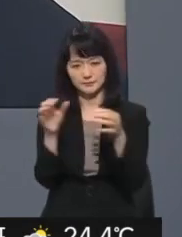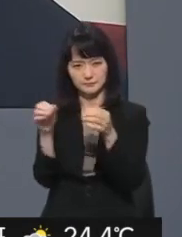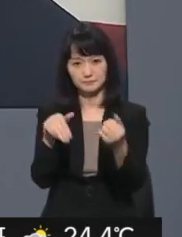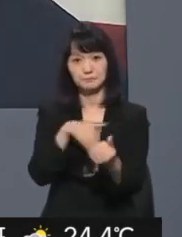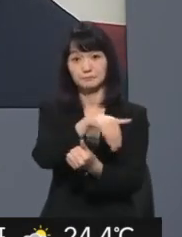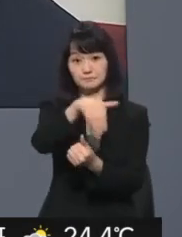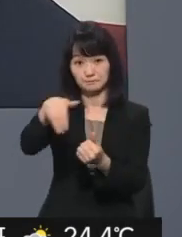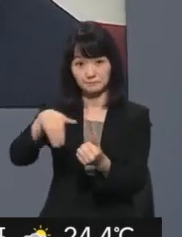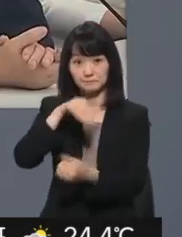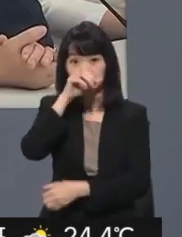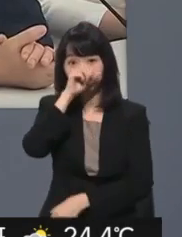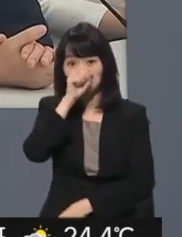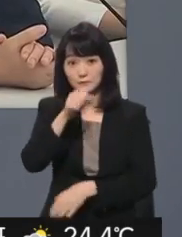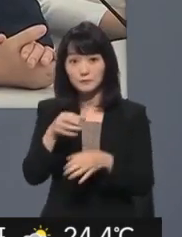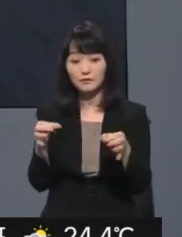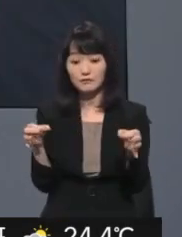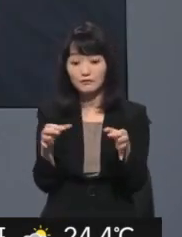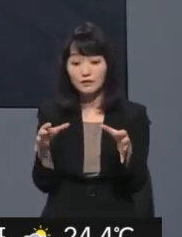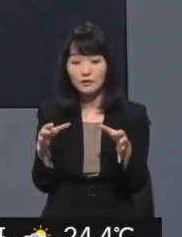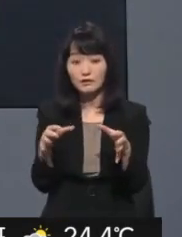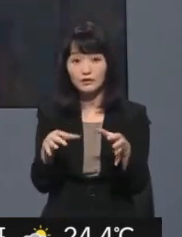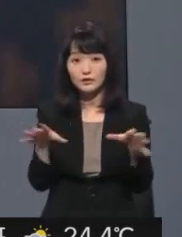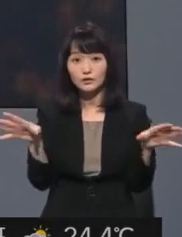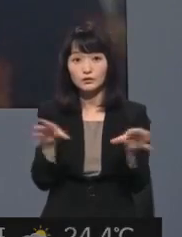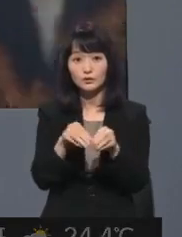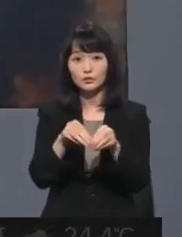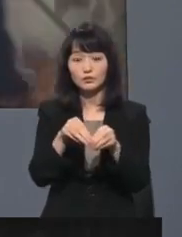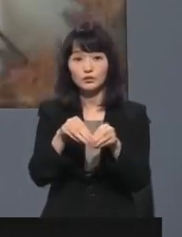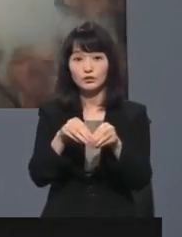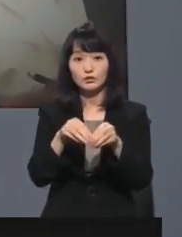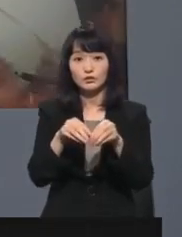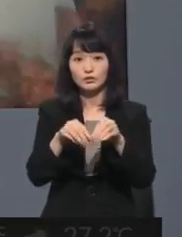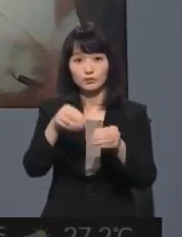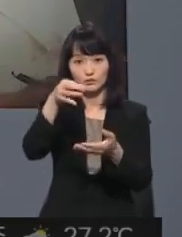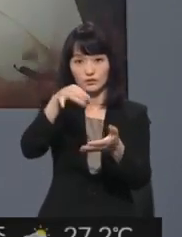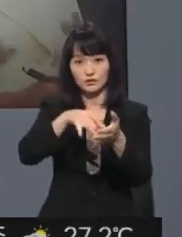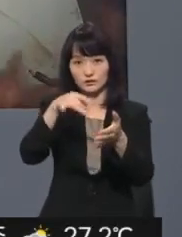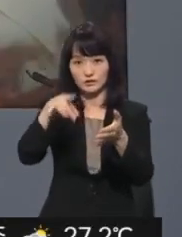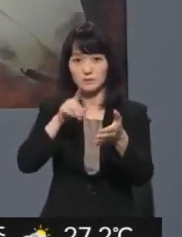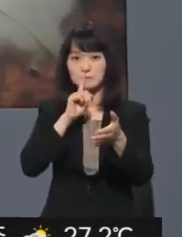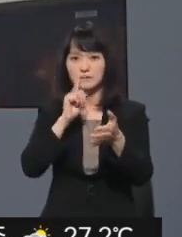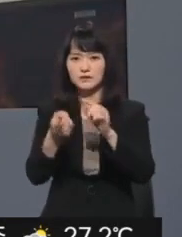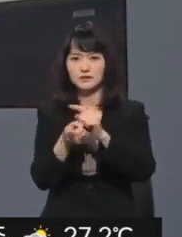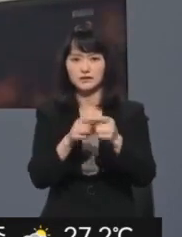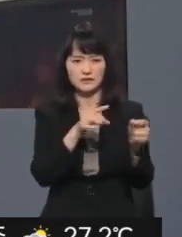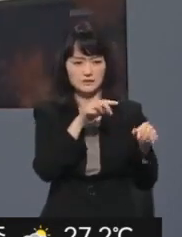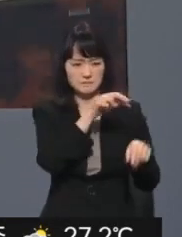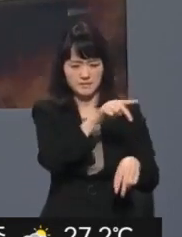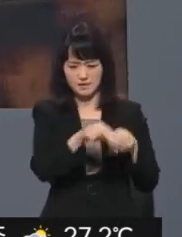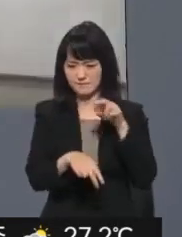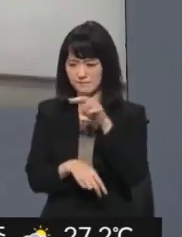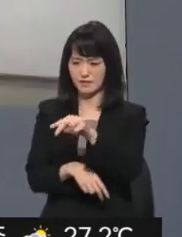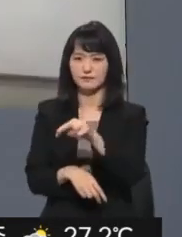화기애애한 분위기도 잠시 종부세란 단어가 등장하면서 서로 뼈있는 말을 주고받았습니다.